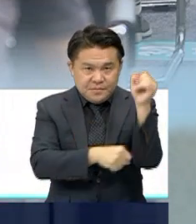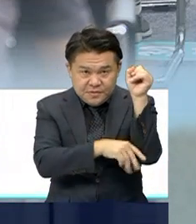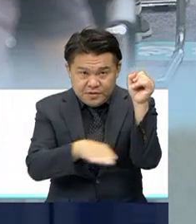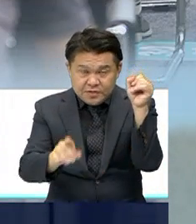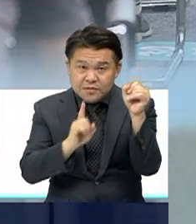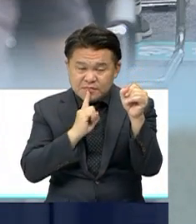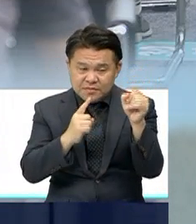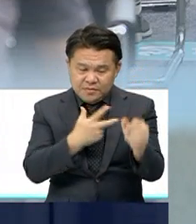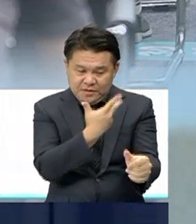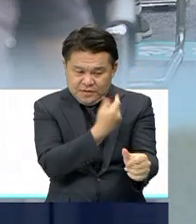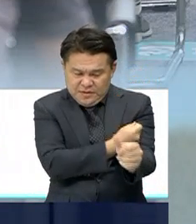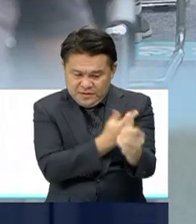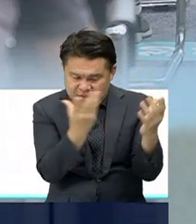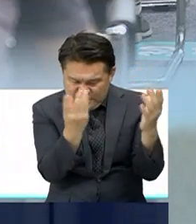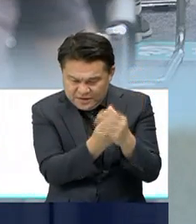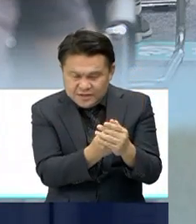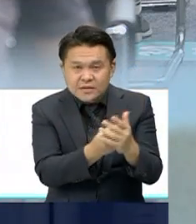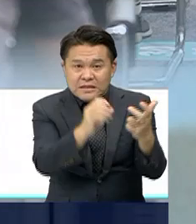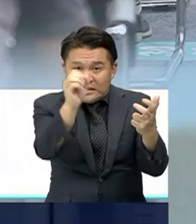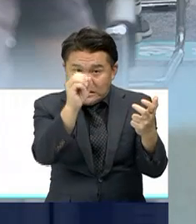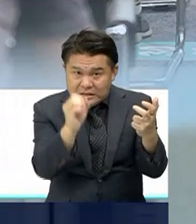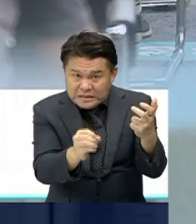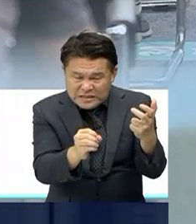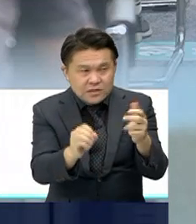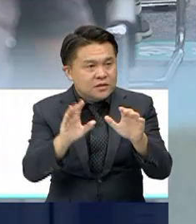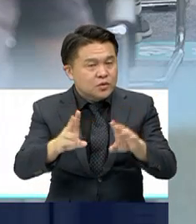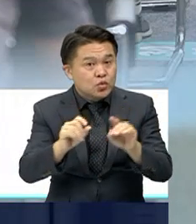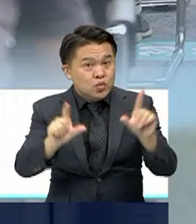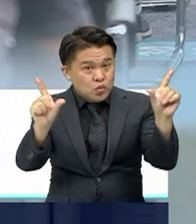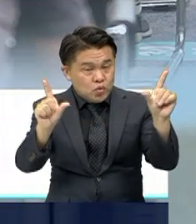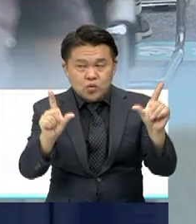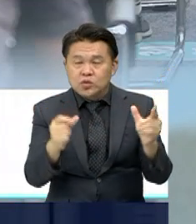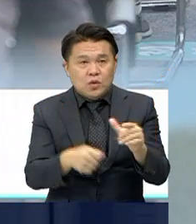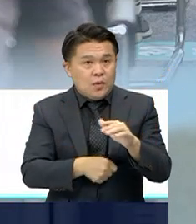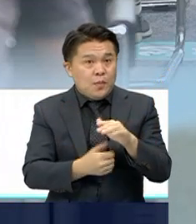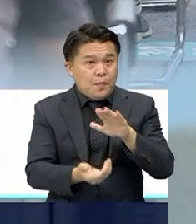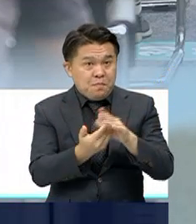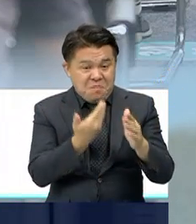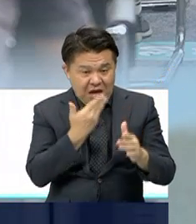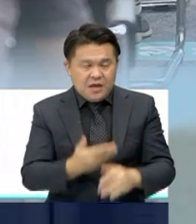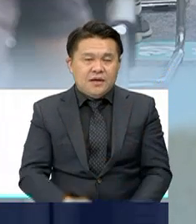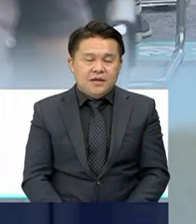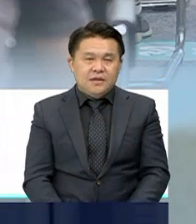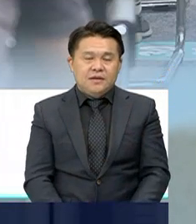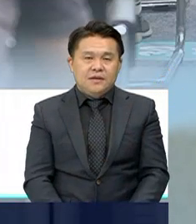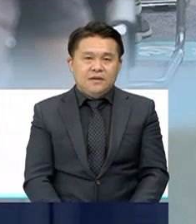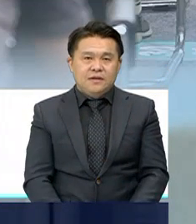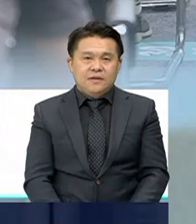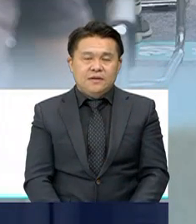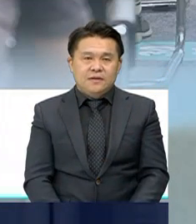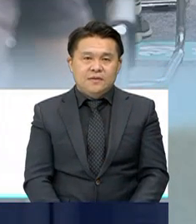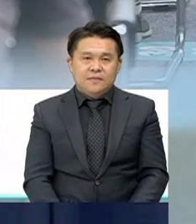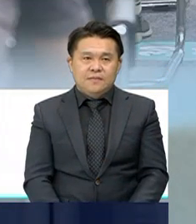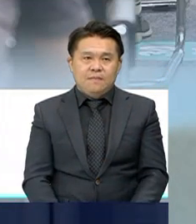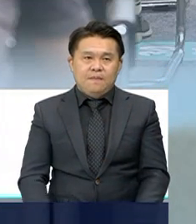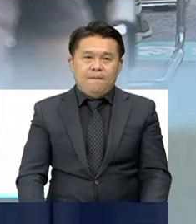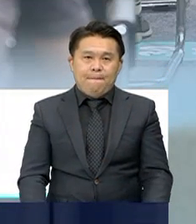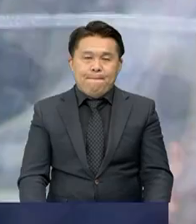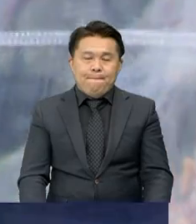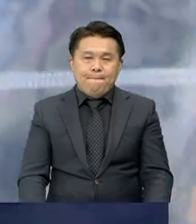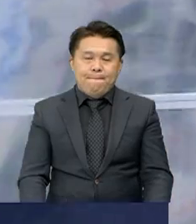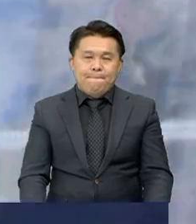제시한 접종 완료율 70%는 이번 주말에 달성할 수 있을 것으로 보입니다. 김덕현 기자의 보도입니다.